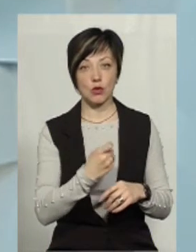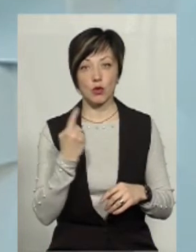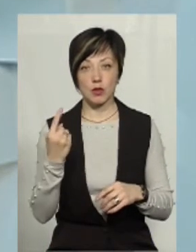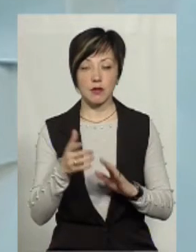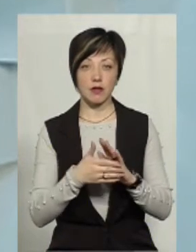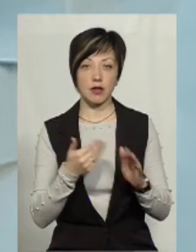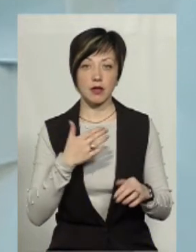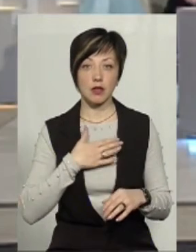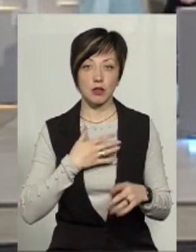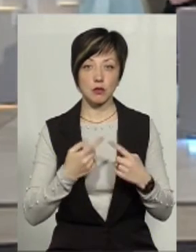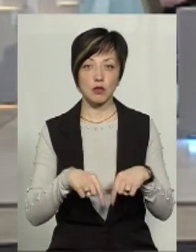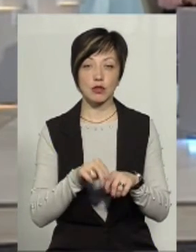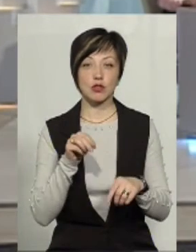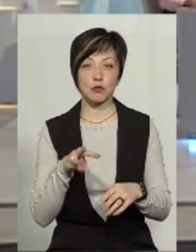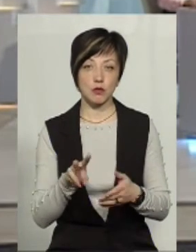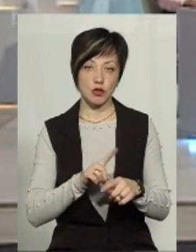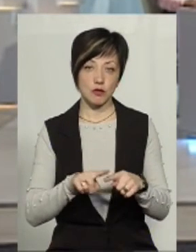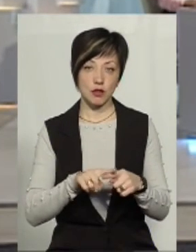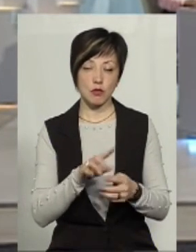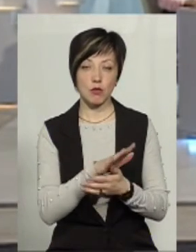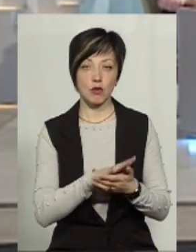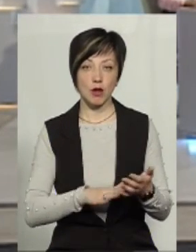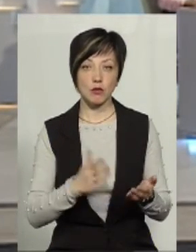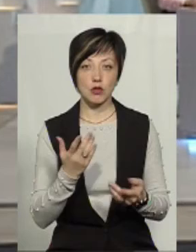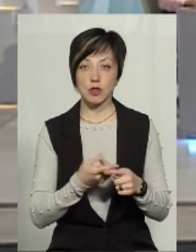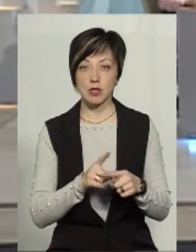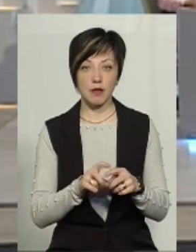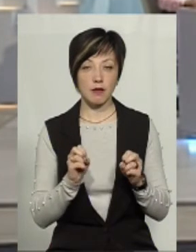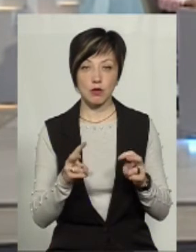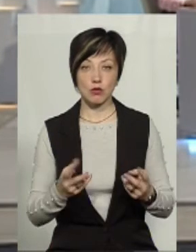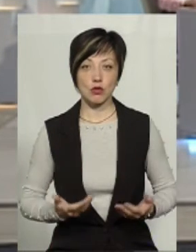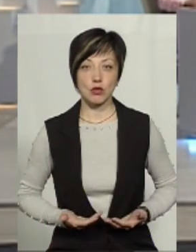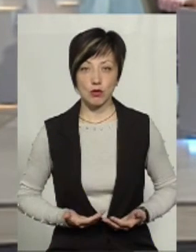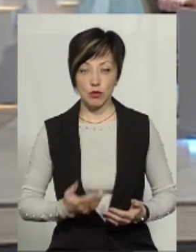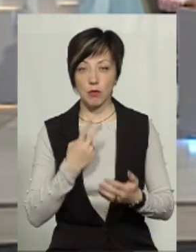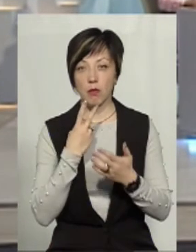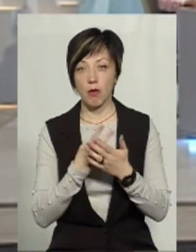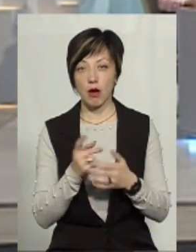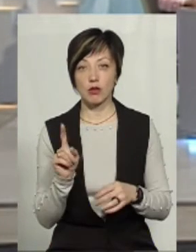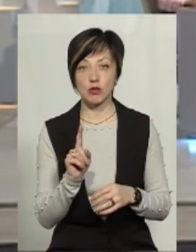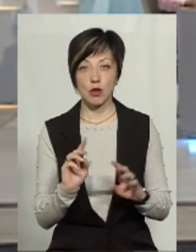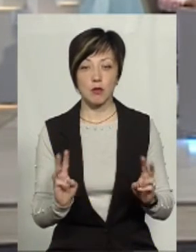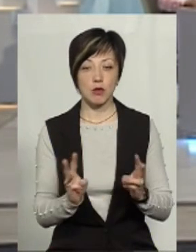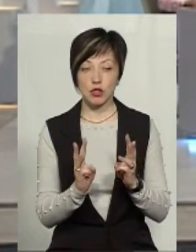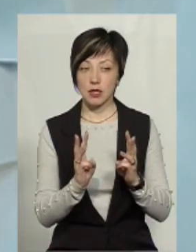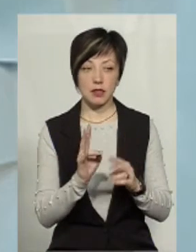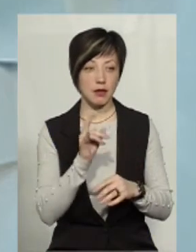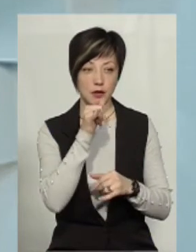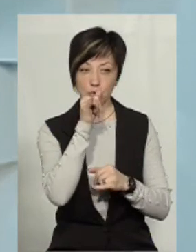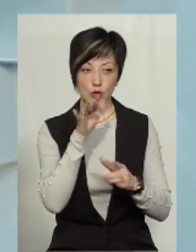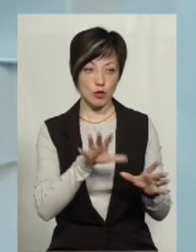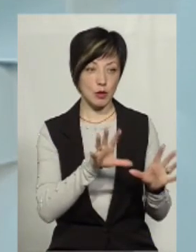для виклику наших підрозділів, чим пошвидше. І в подальшому, якщо це не загрожує її життю, вона бачить, що пожежа не